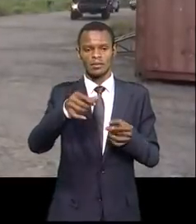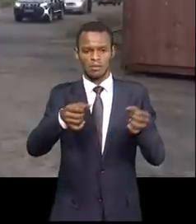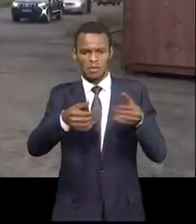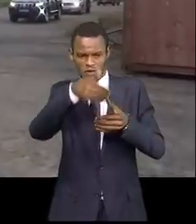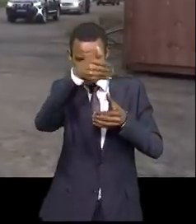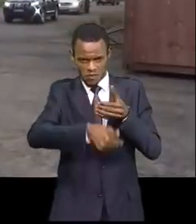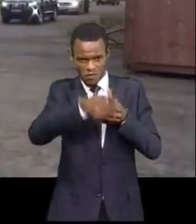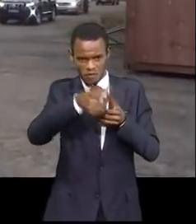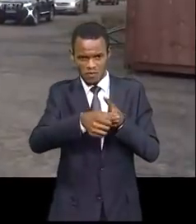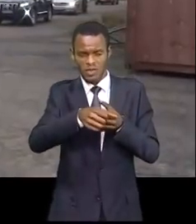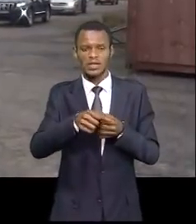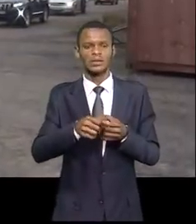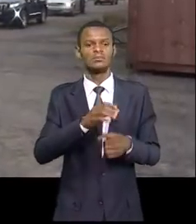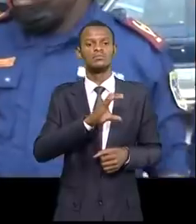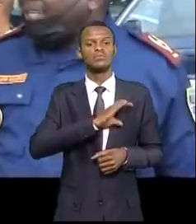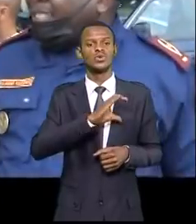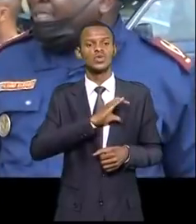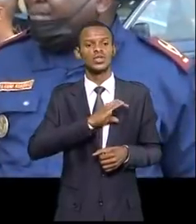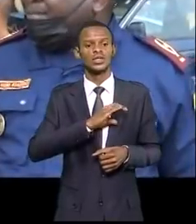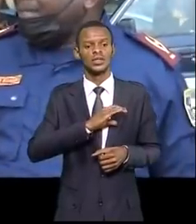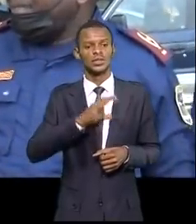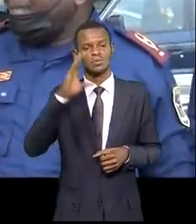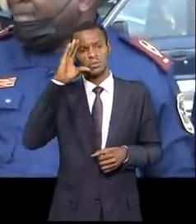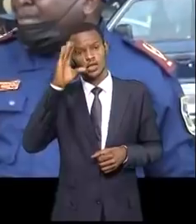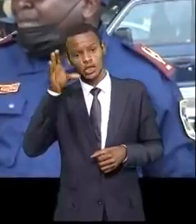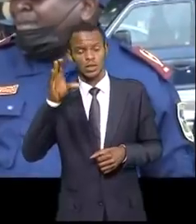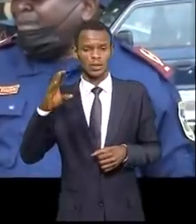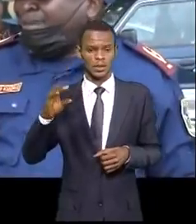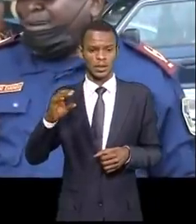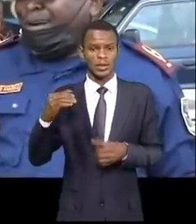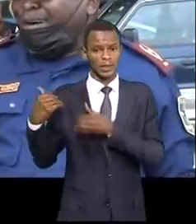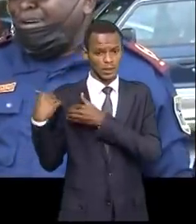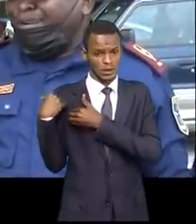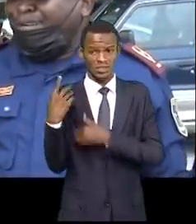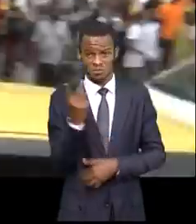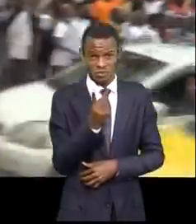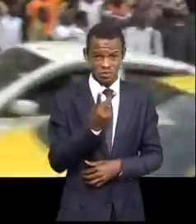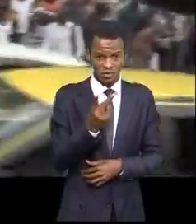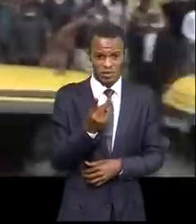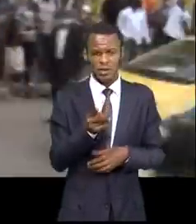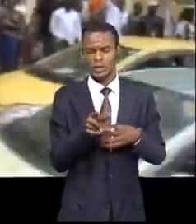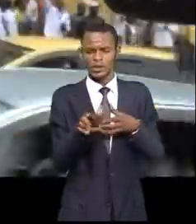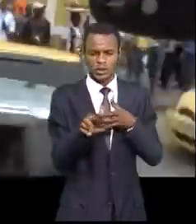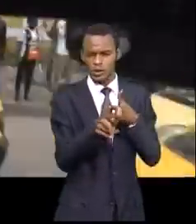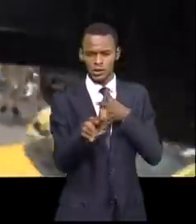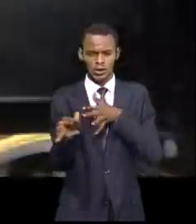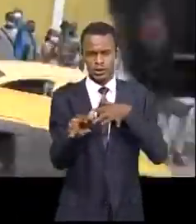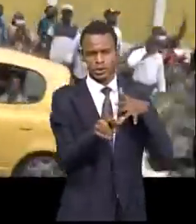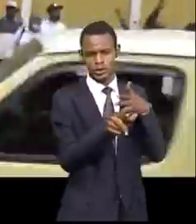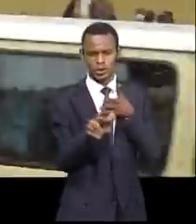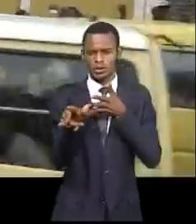de la pnc kinshasa et du général major jean pierre cassen ghoqa briques du service national ont reçu des salves d'applaudissements